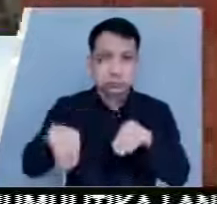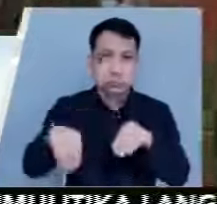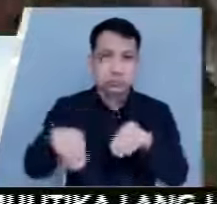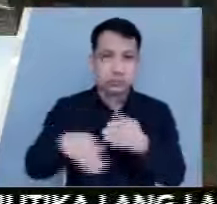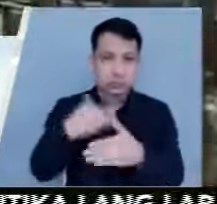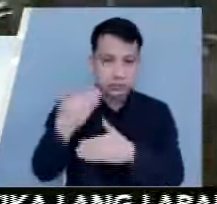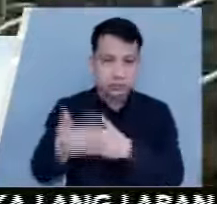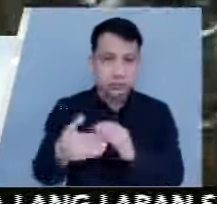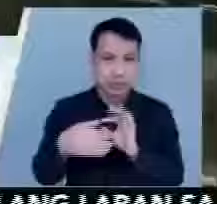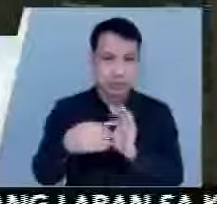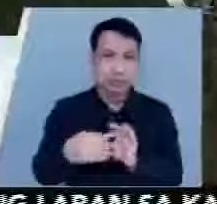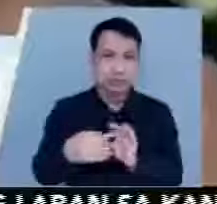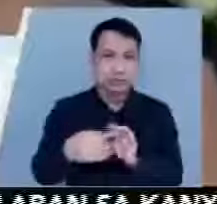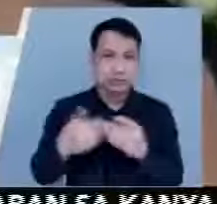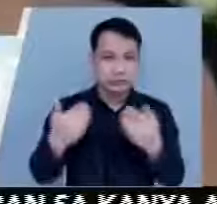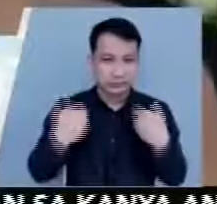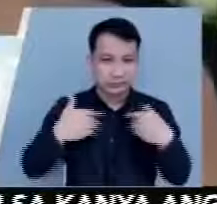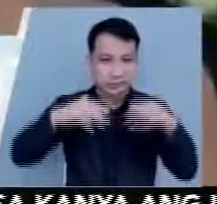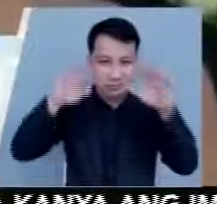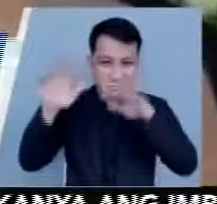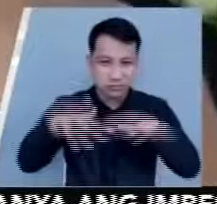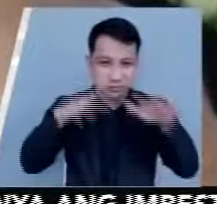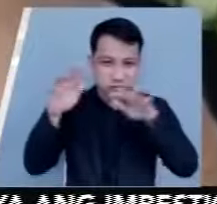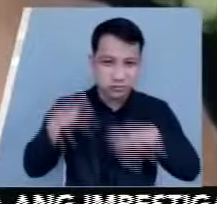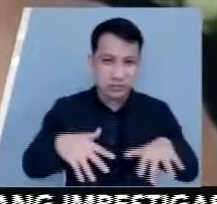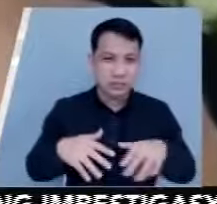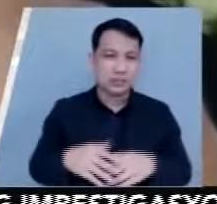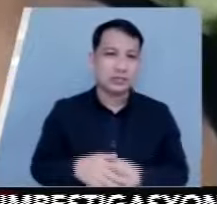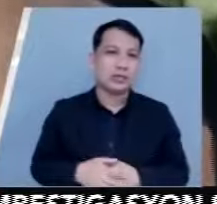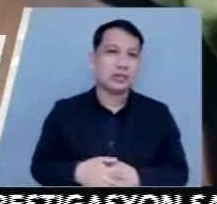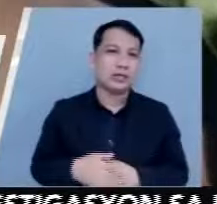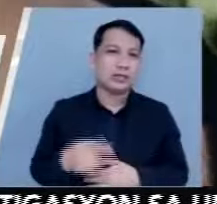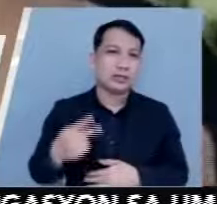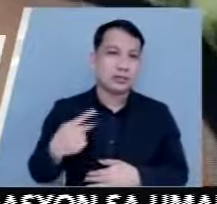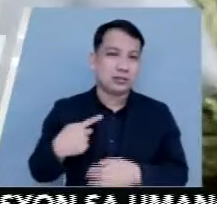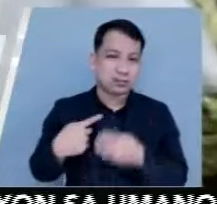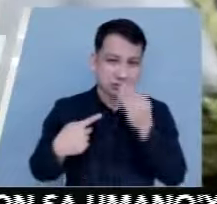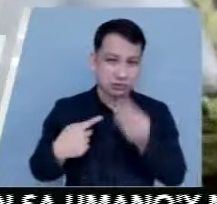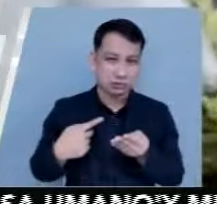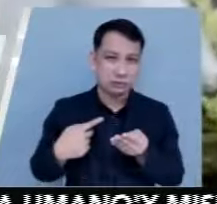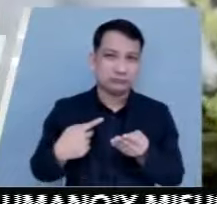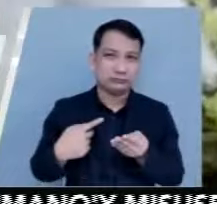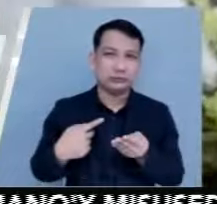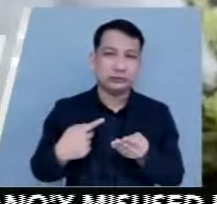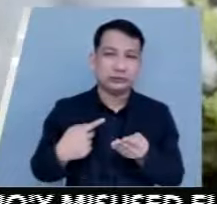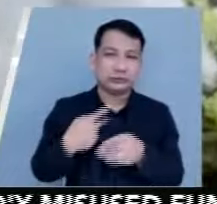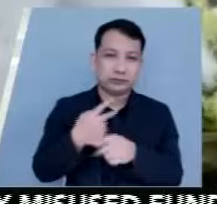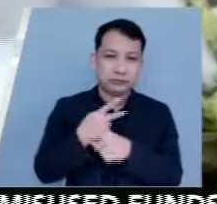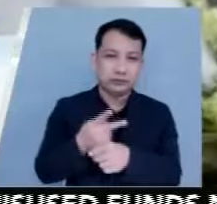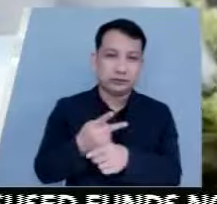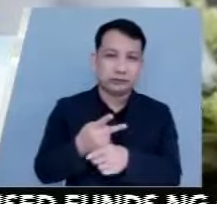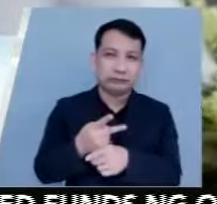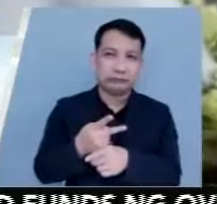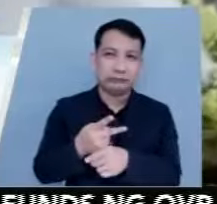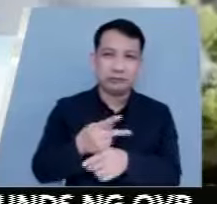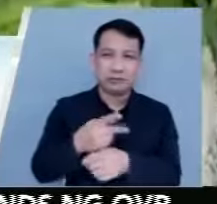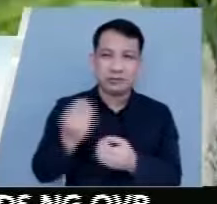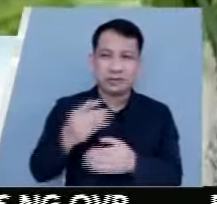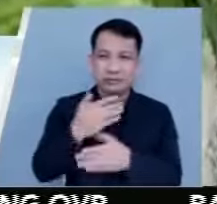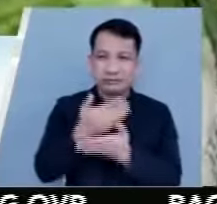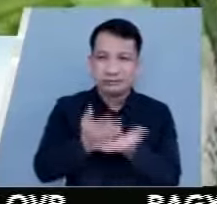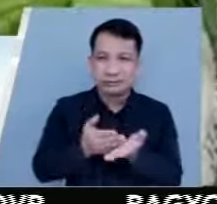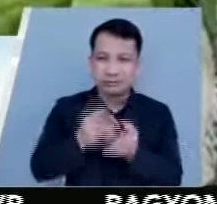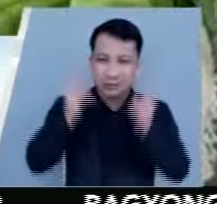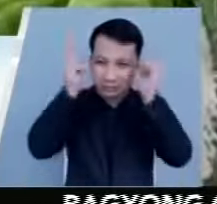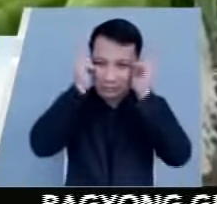buhos ng ulan. Ngayon ma'am, mayroong mababa na presyo ng gulay. Nasira ngayon ang gulay natin dahil